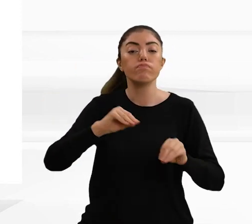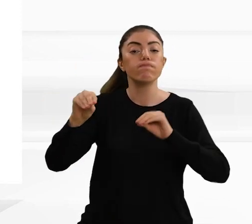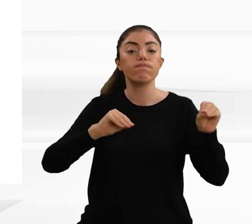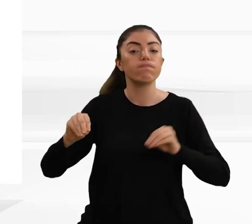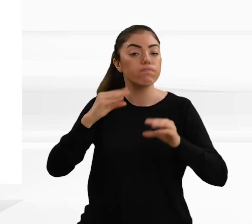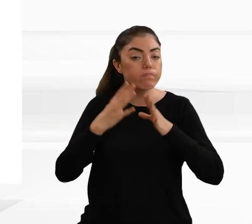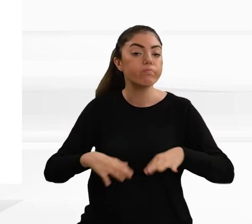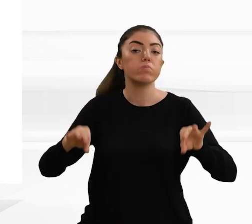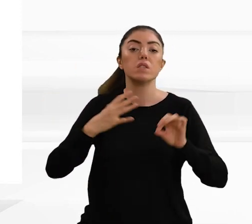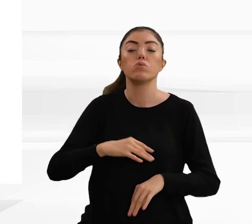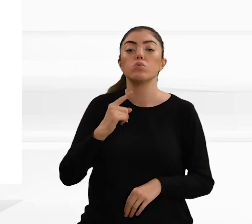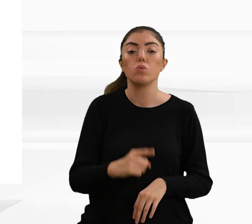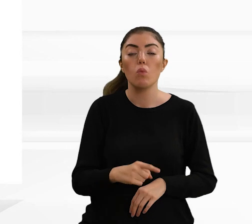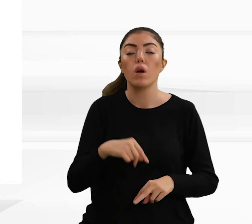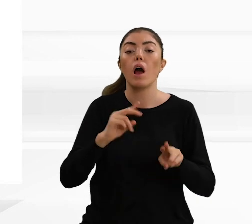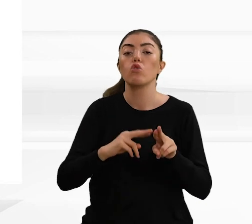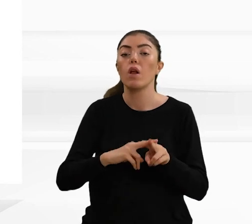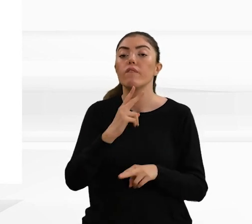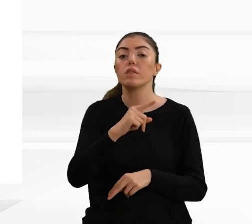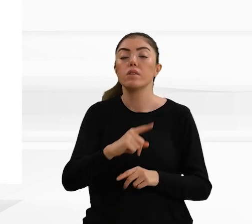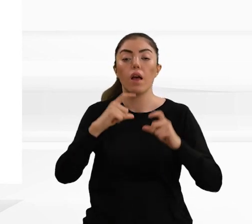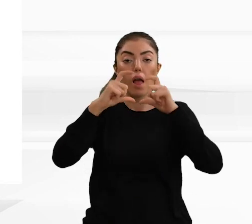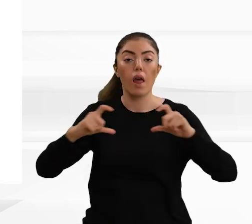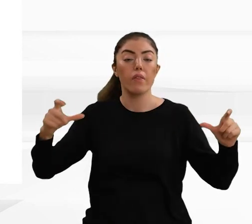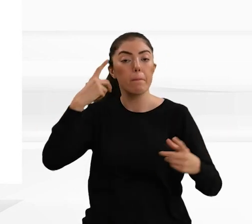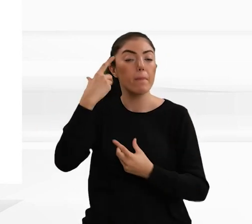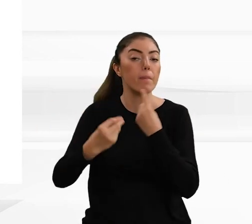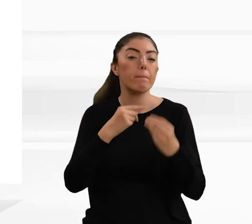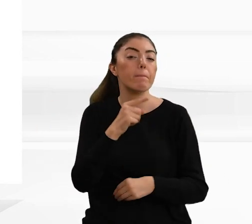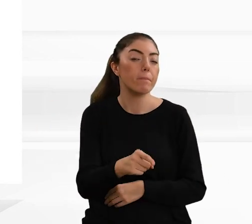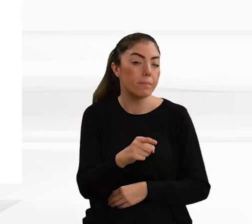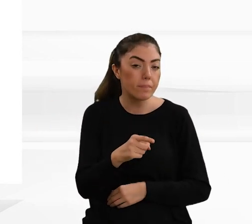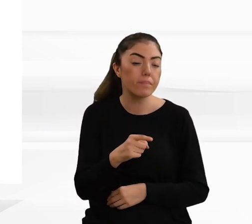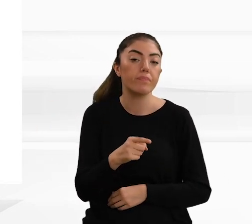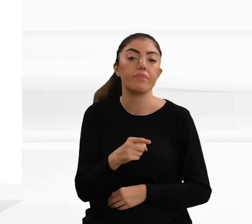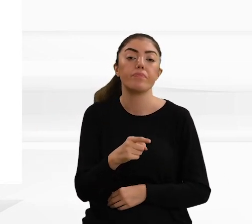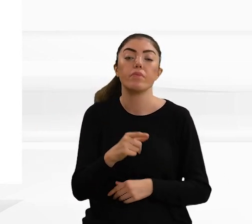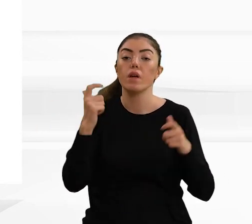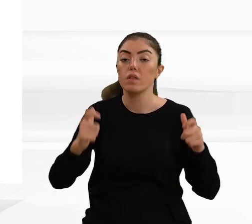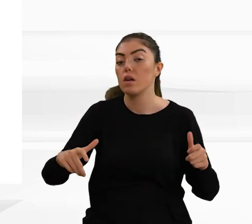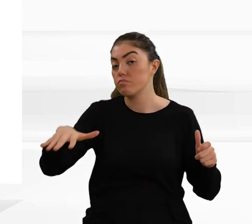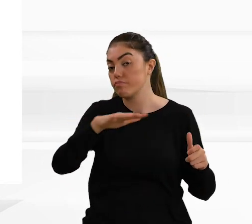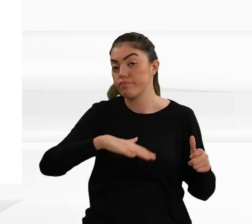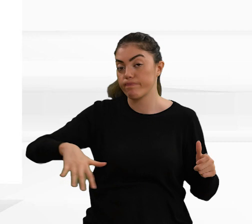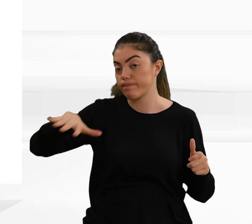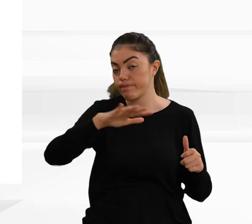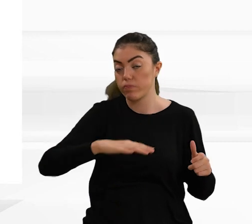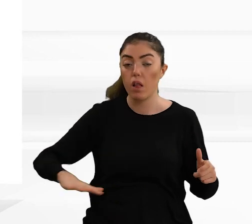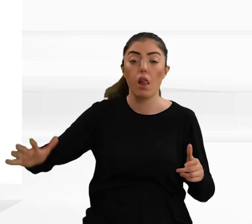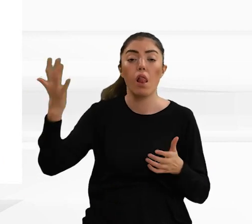dağılışını inceler kartografya harita bilimi ise yeryüzünün